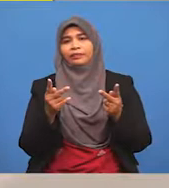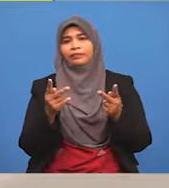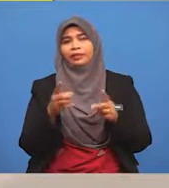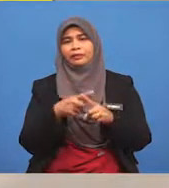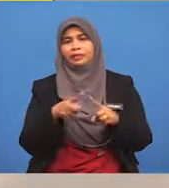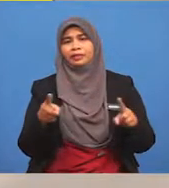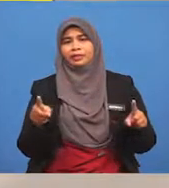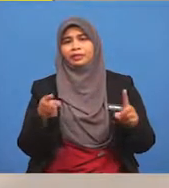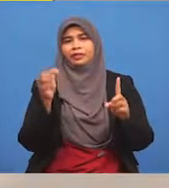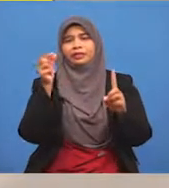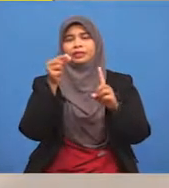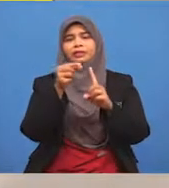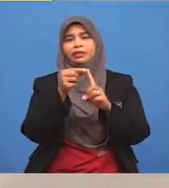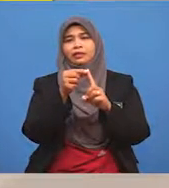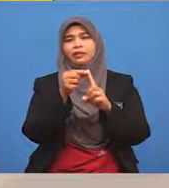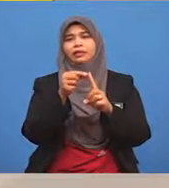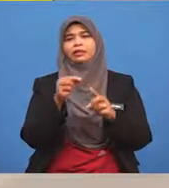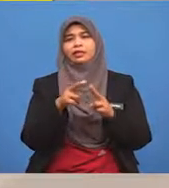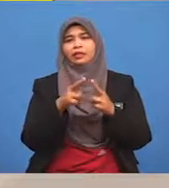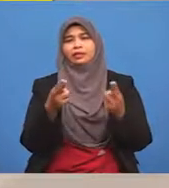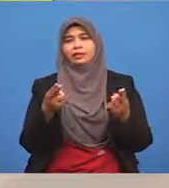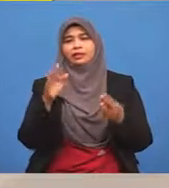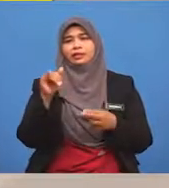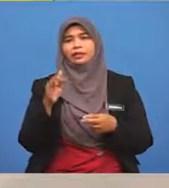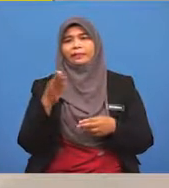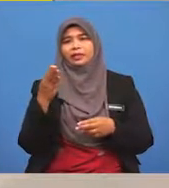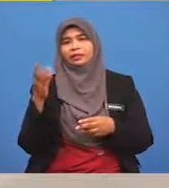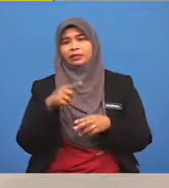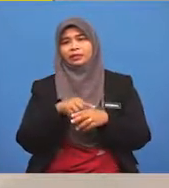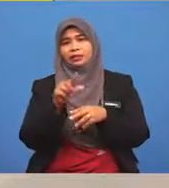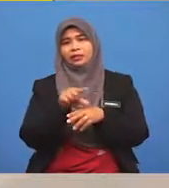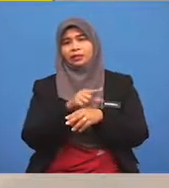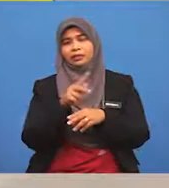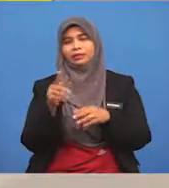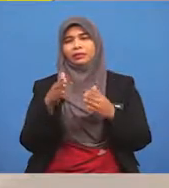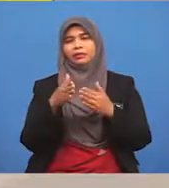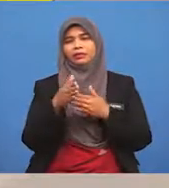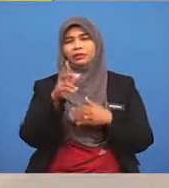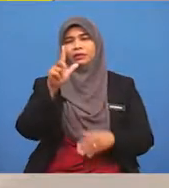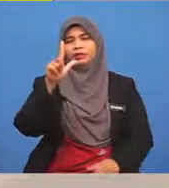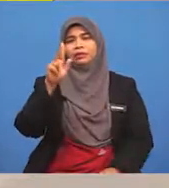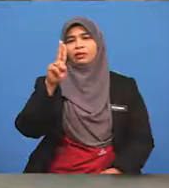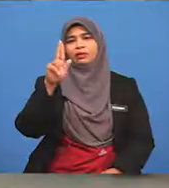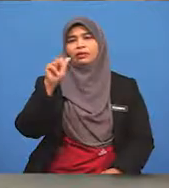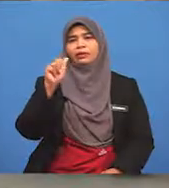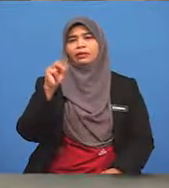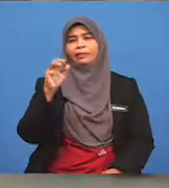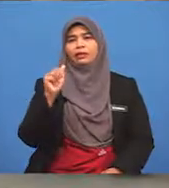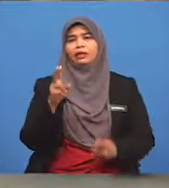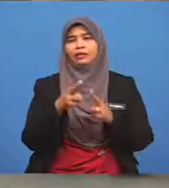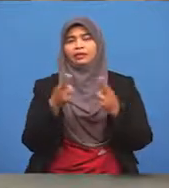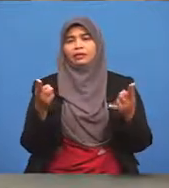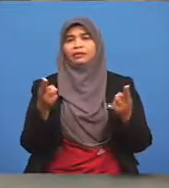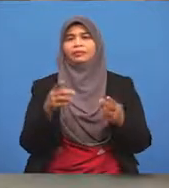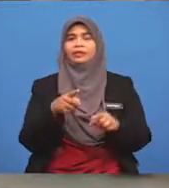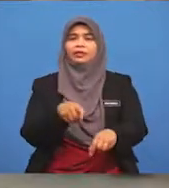istilah periwayatan yang biasa digunakan oleh ulama hadis. Sepanjang pembelajaran